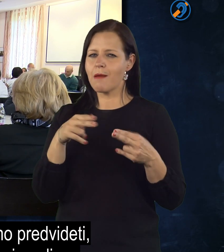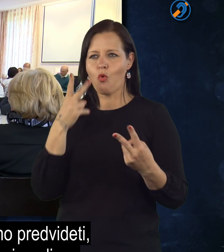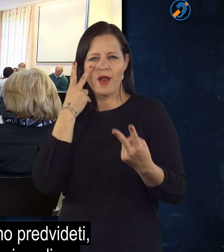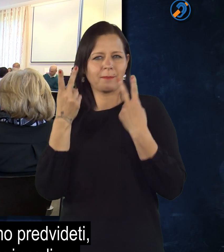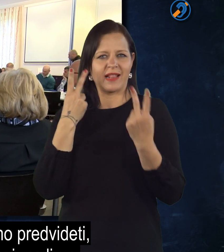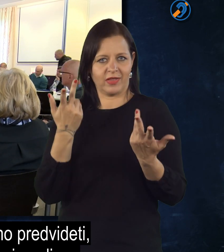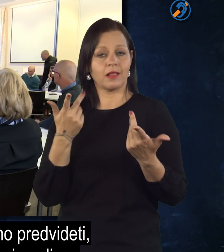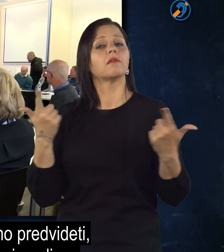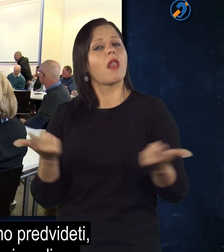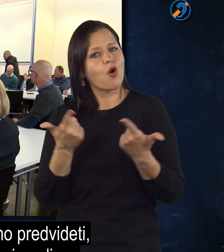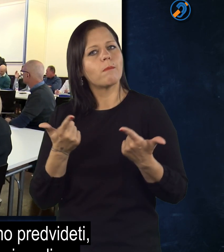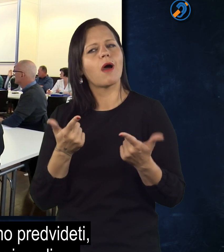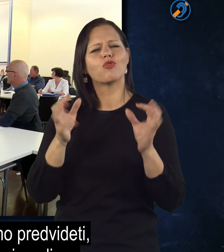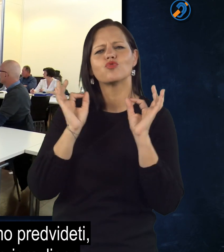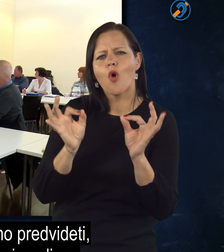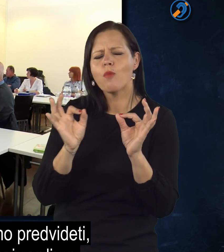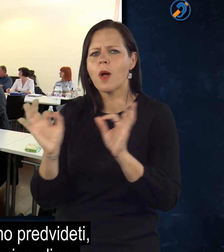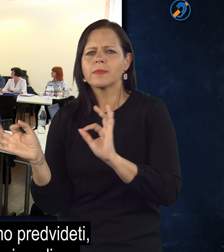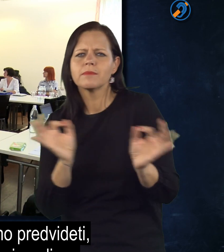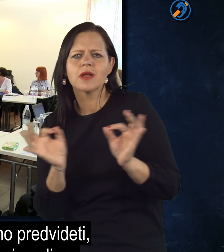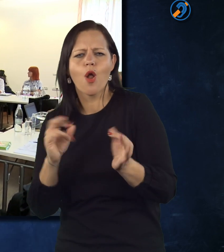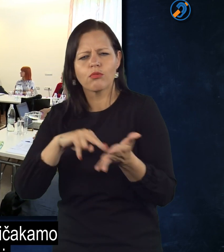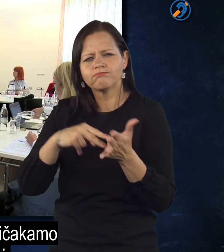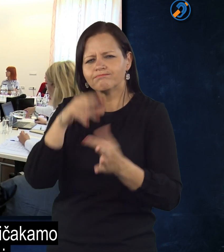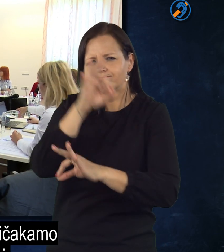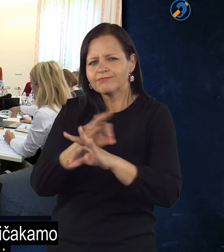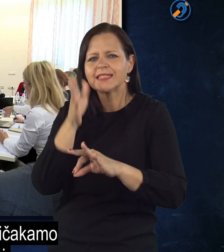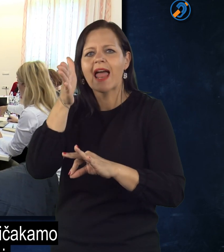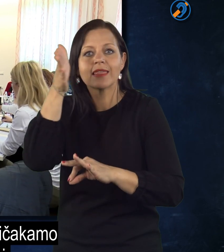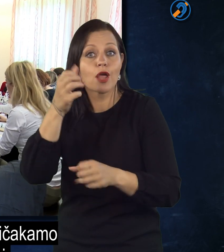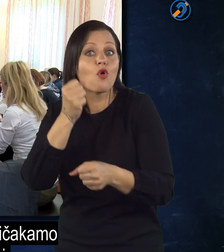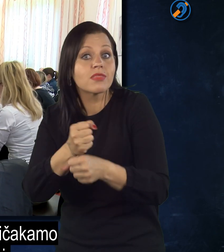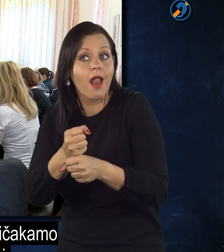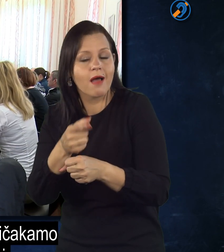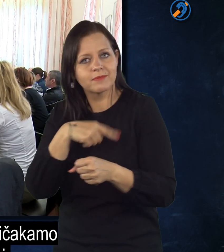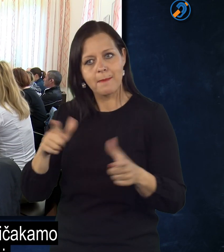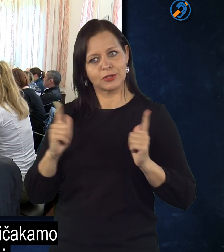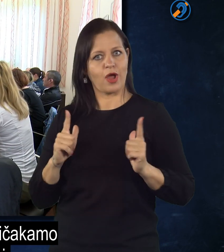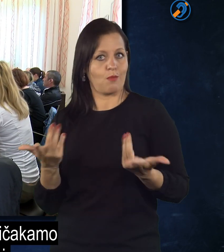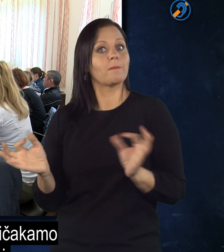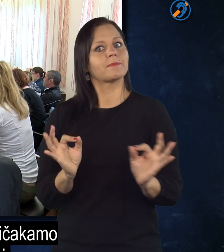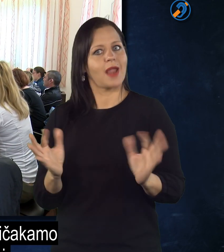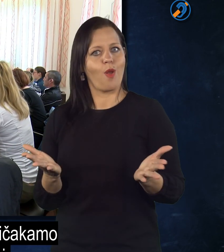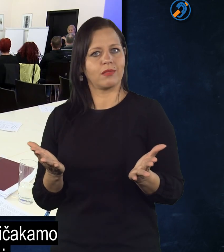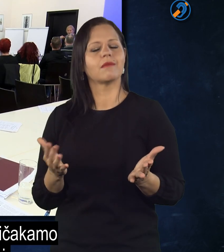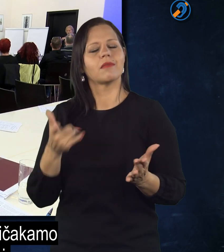Prihodnosti ne moremo predvideti, lahko pa jo z dobro pripravljeno strategijo dela pričakamo